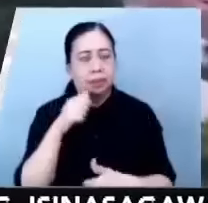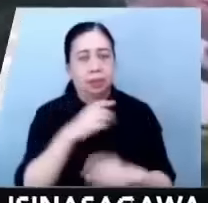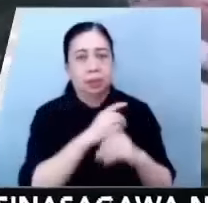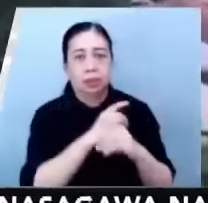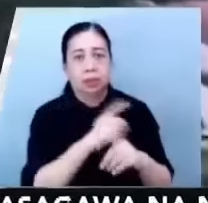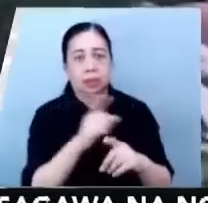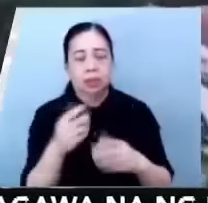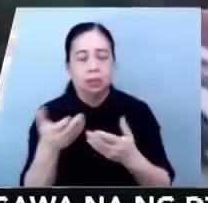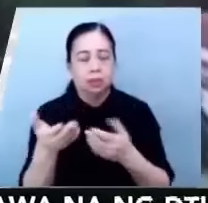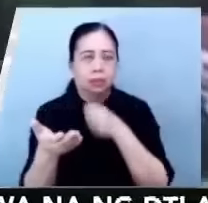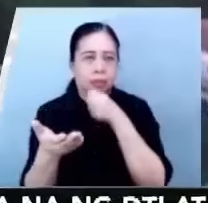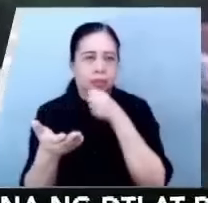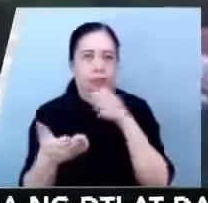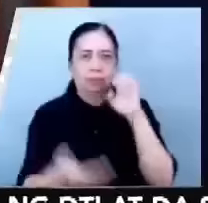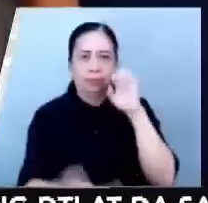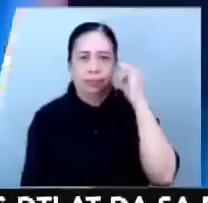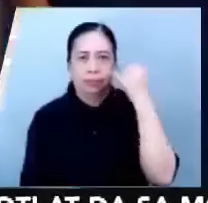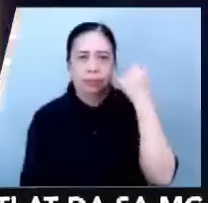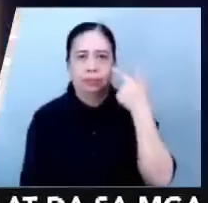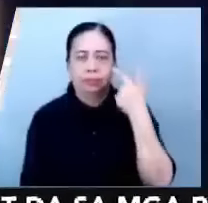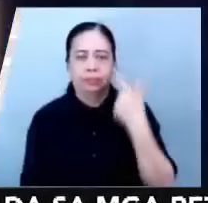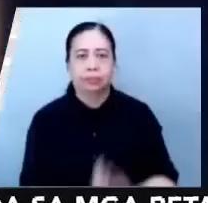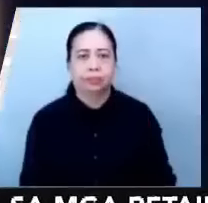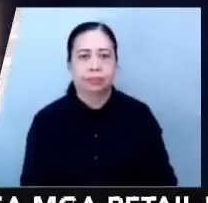ni EJ Gomez.